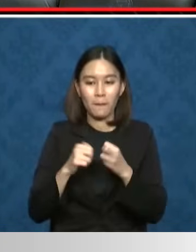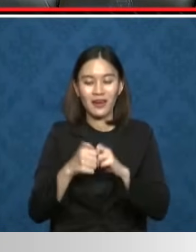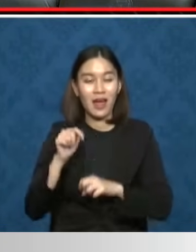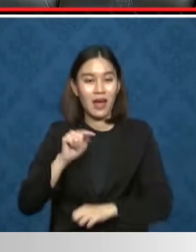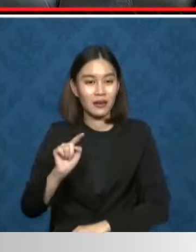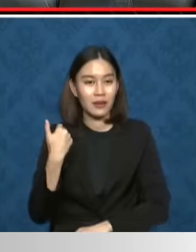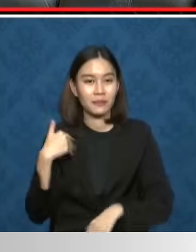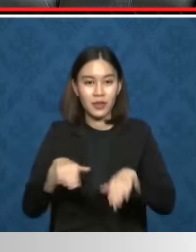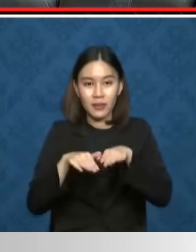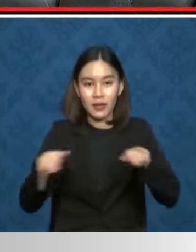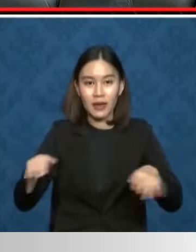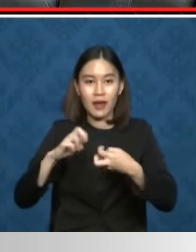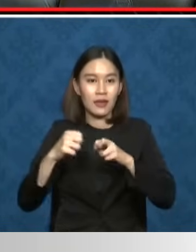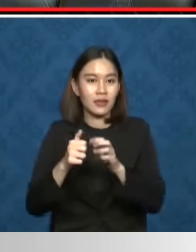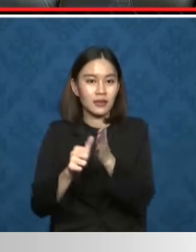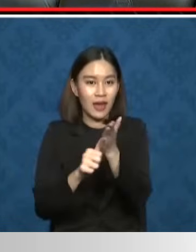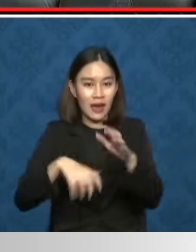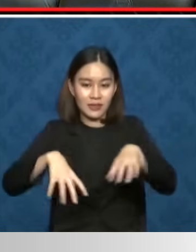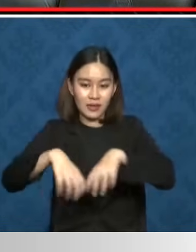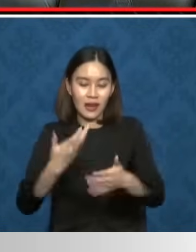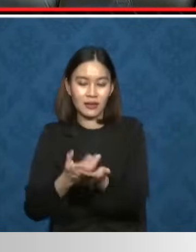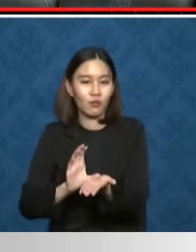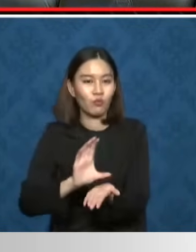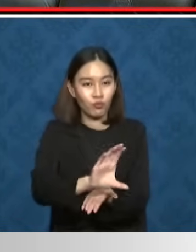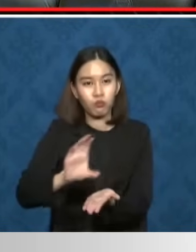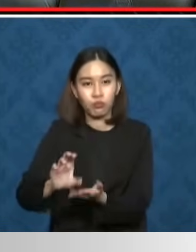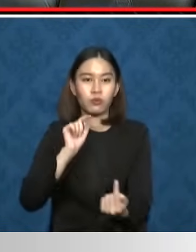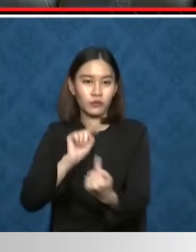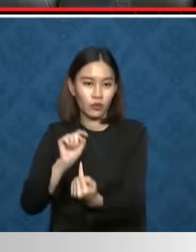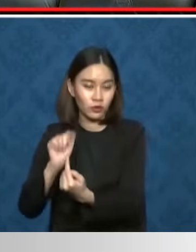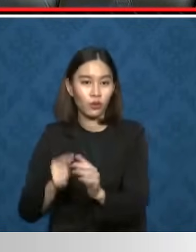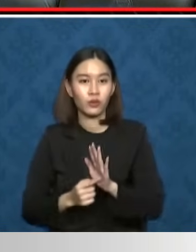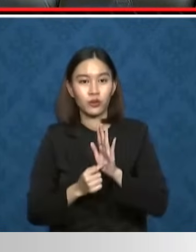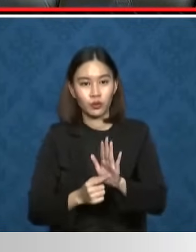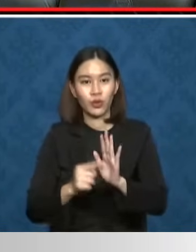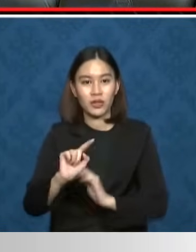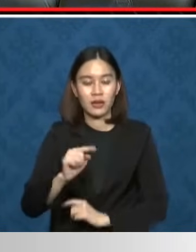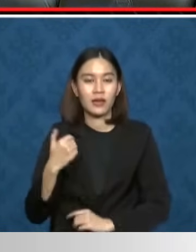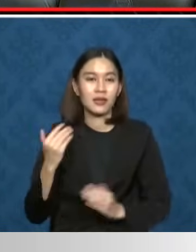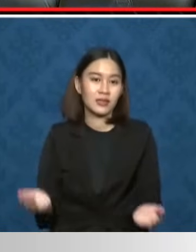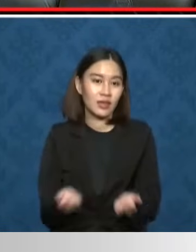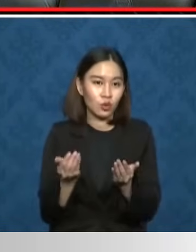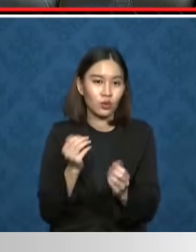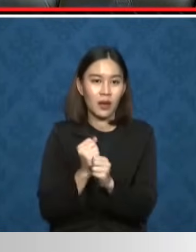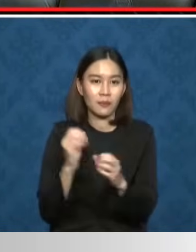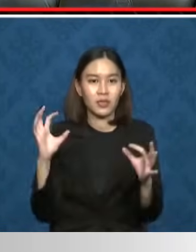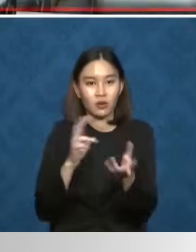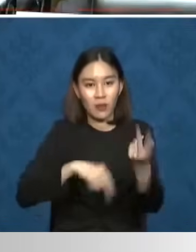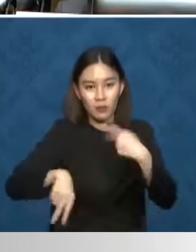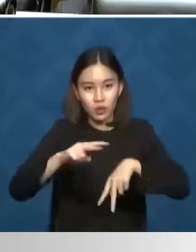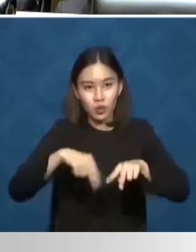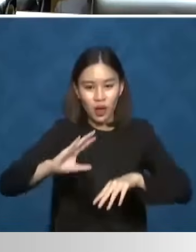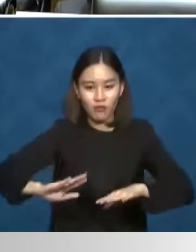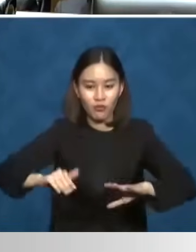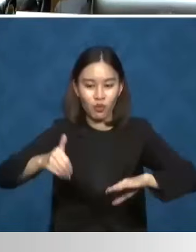ราต้องมีมาตรการแก้ไขและจัดสรรงบประมาณให้สมเหตุสมผลยกตัวอย่างครับเราควรสนับสนุนงานด้านการปกป้องอนุรักษ์